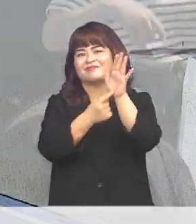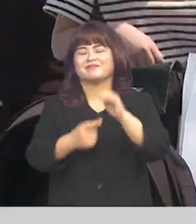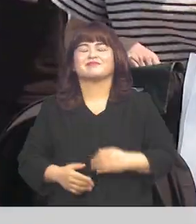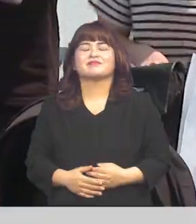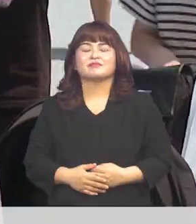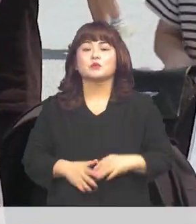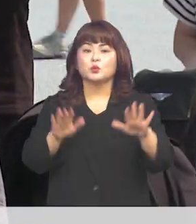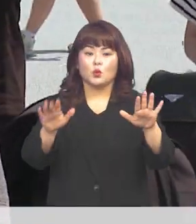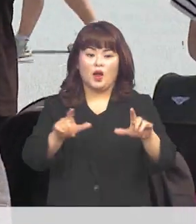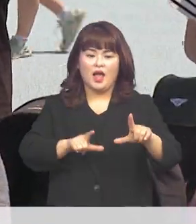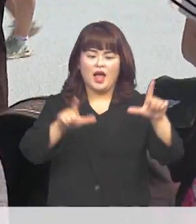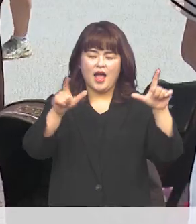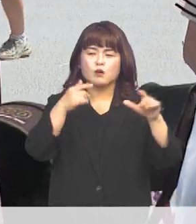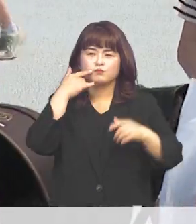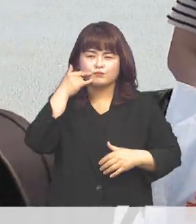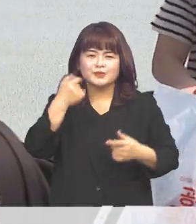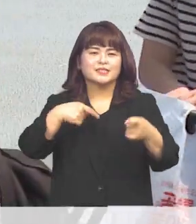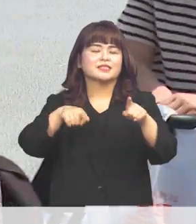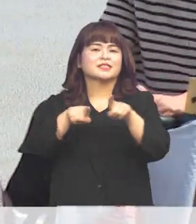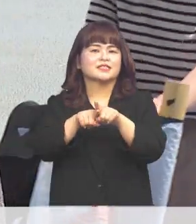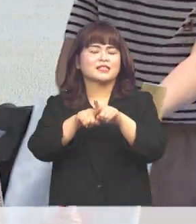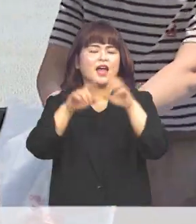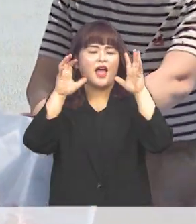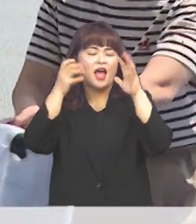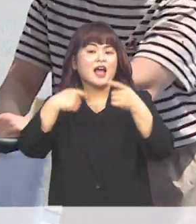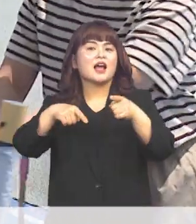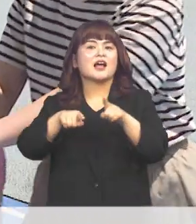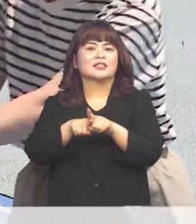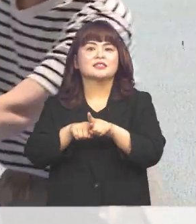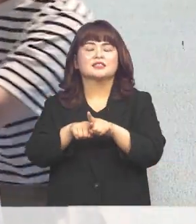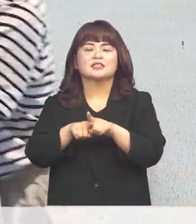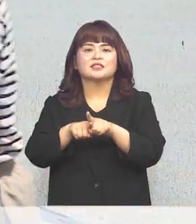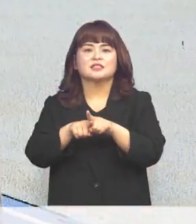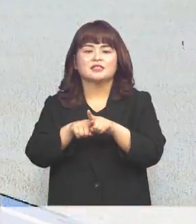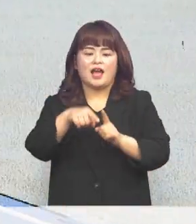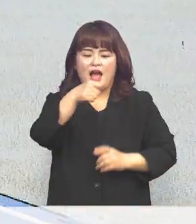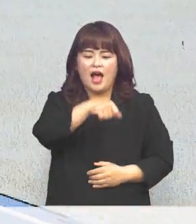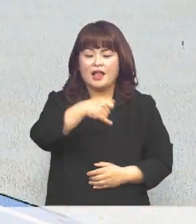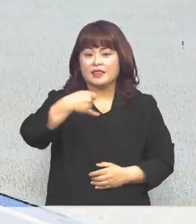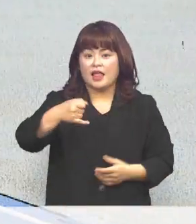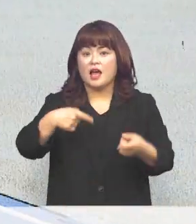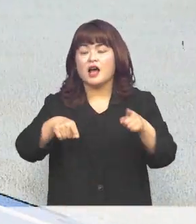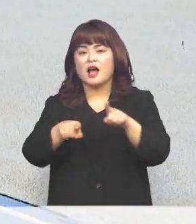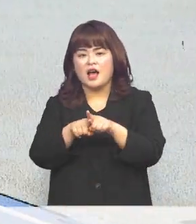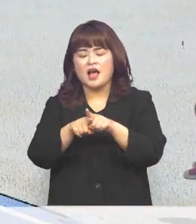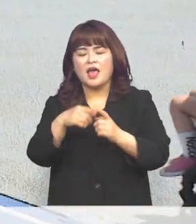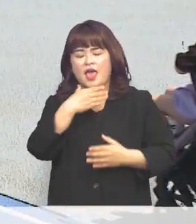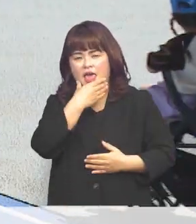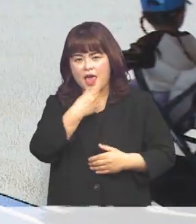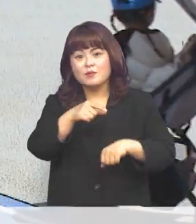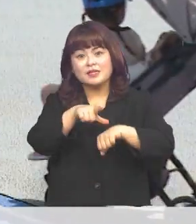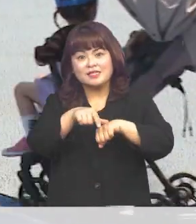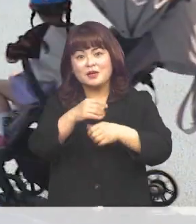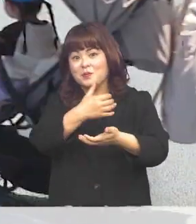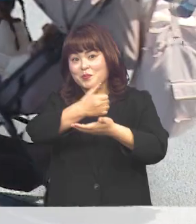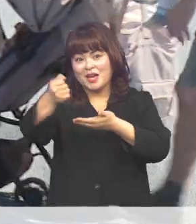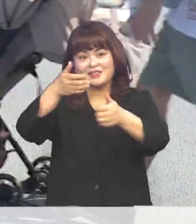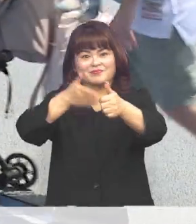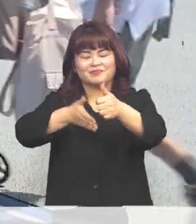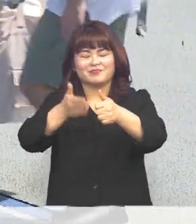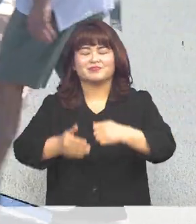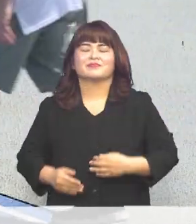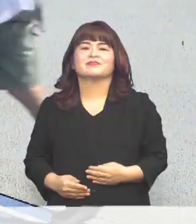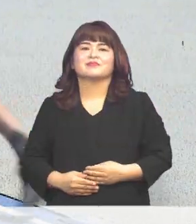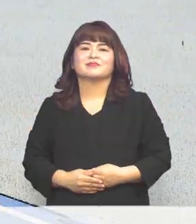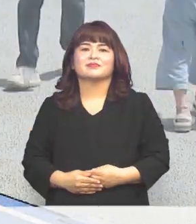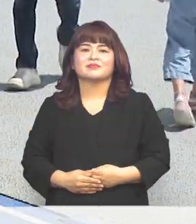바랍니다. 오늘 하루 부모님들도 어린이가 되어서 아드님, 따님과 행복한 시간 많이